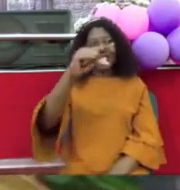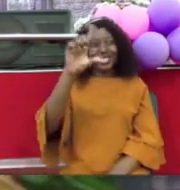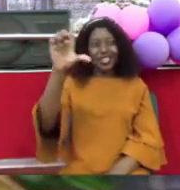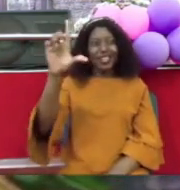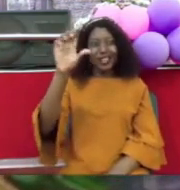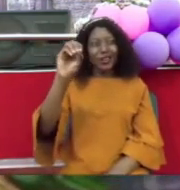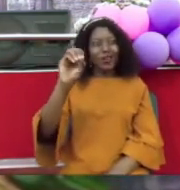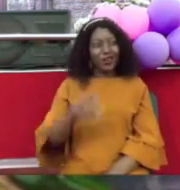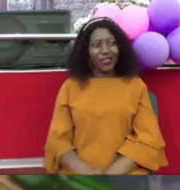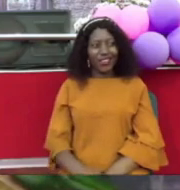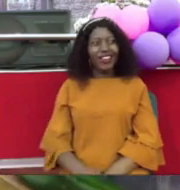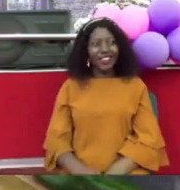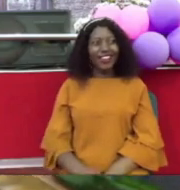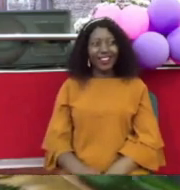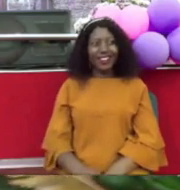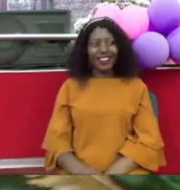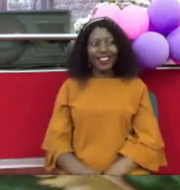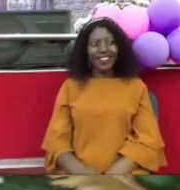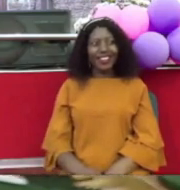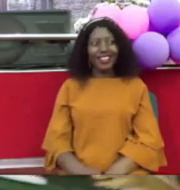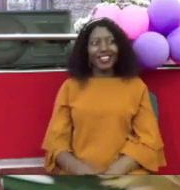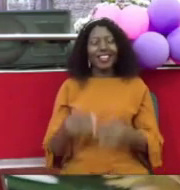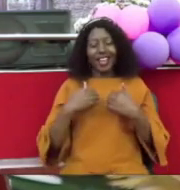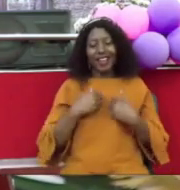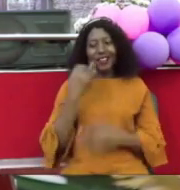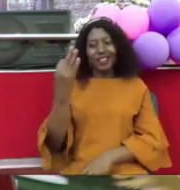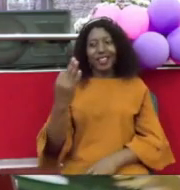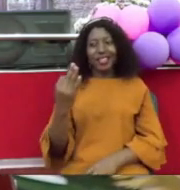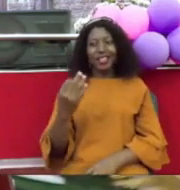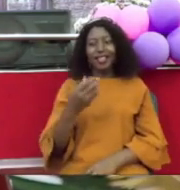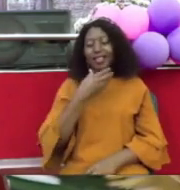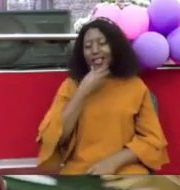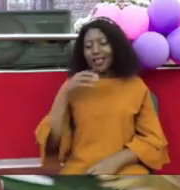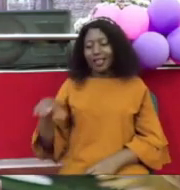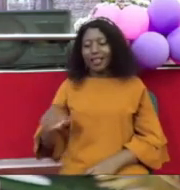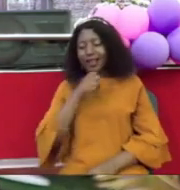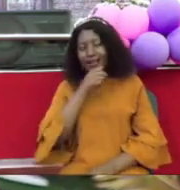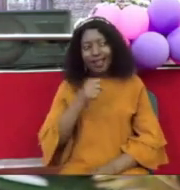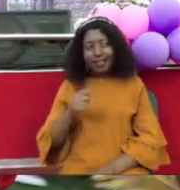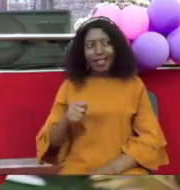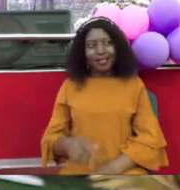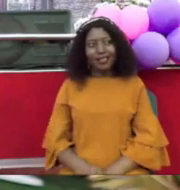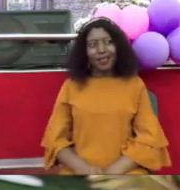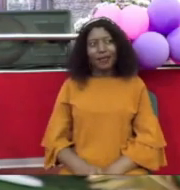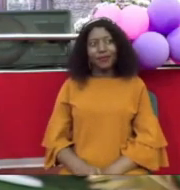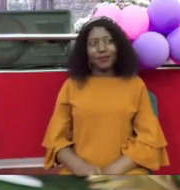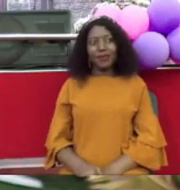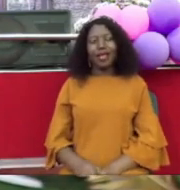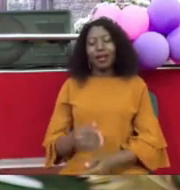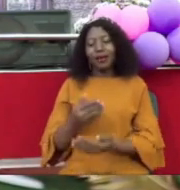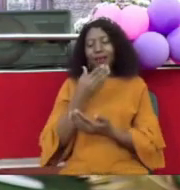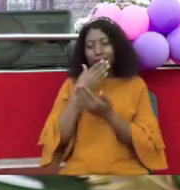aha, daughter-in-law yao. And 3 grandsons. Na pia vijana wajukuu watatu. I bless God for that.